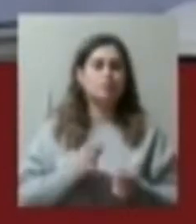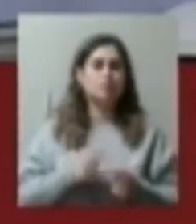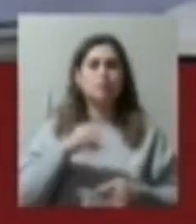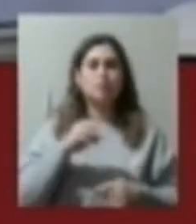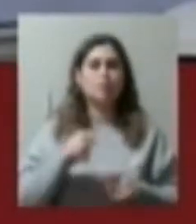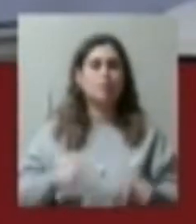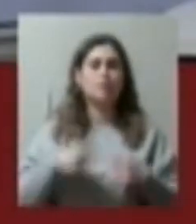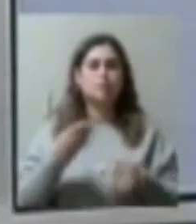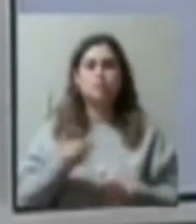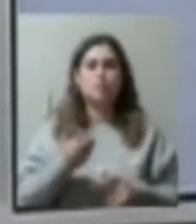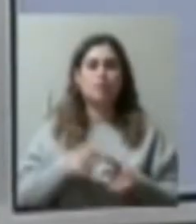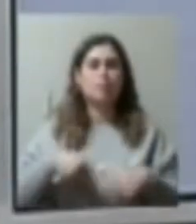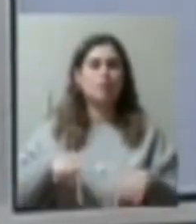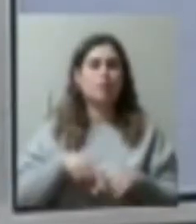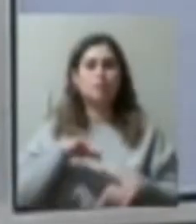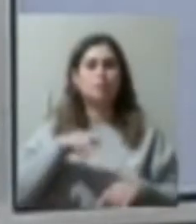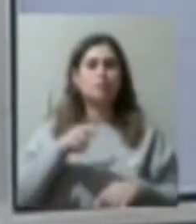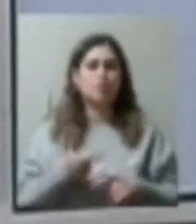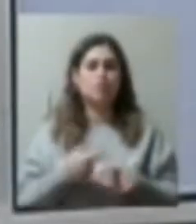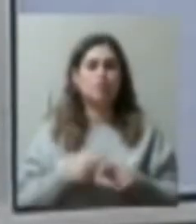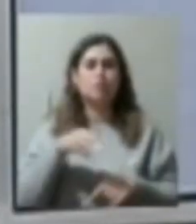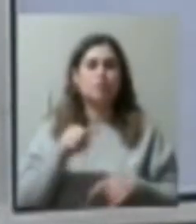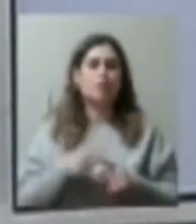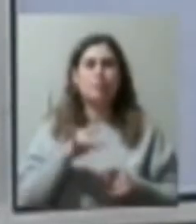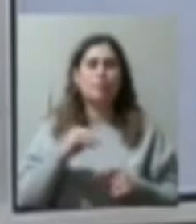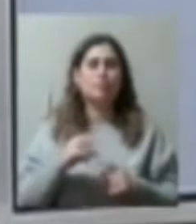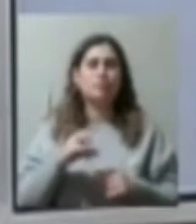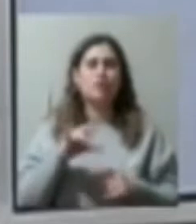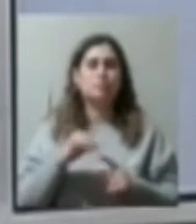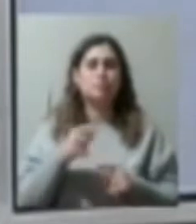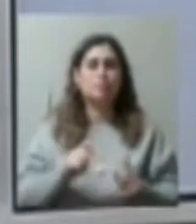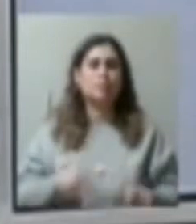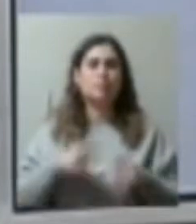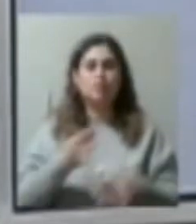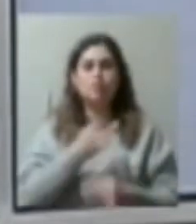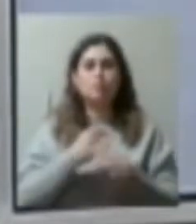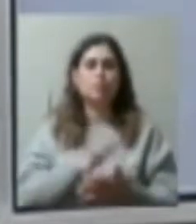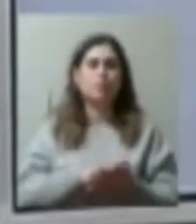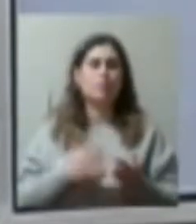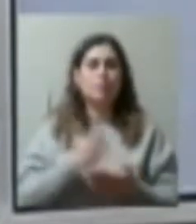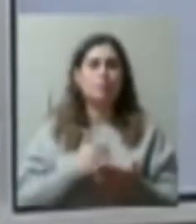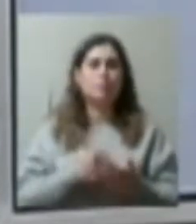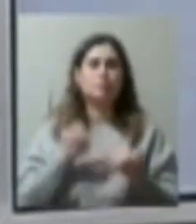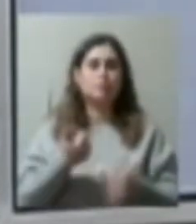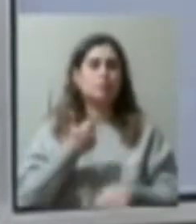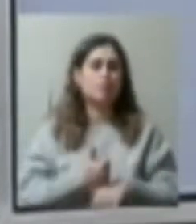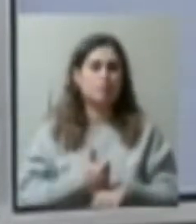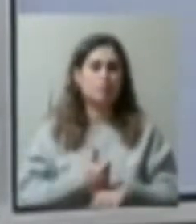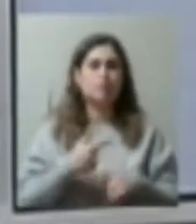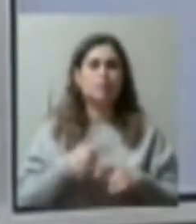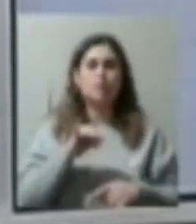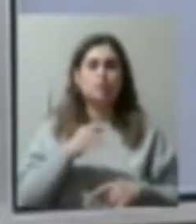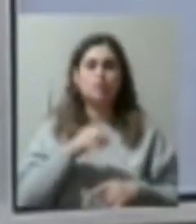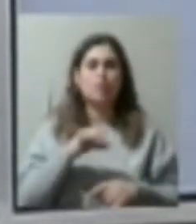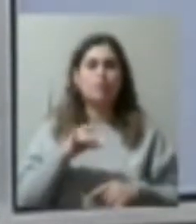передачі землі об'єднаним територіальним громадам та про наслідки цієї передачі говоримо далі в програмі «Сьогодні головне» з Олександром